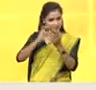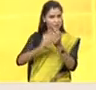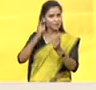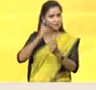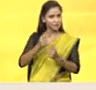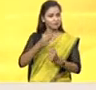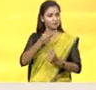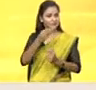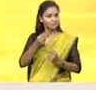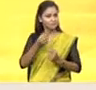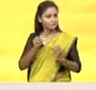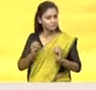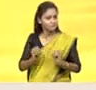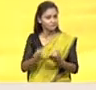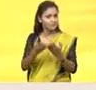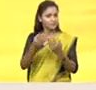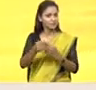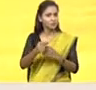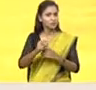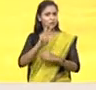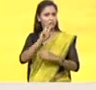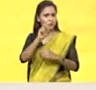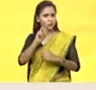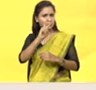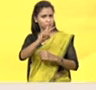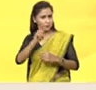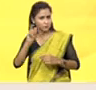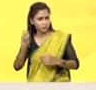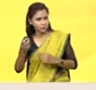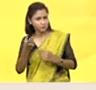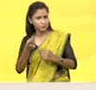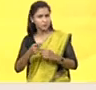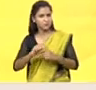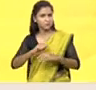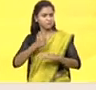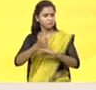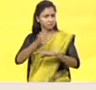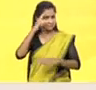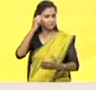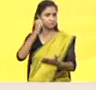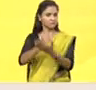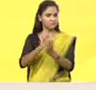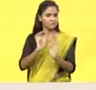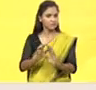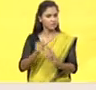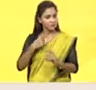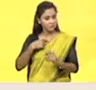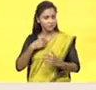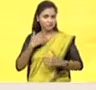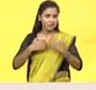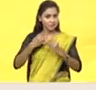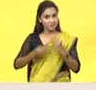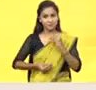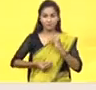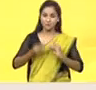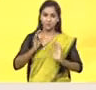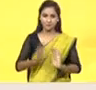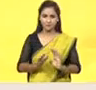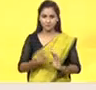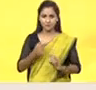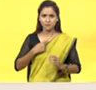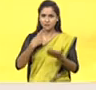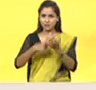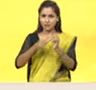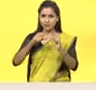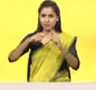किया एक प्राइवेटाइजेशन को, जो 2020 में एक लैंडमार्क डिसीजन भी आया, उसको लेकर हम लोग काफी एक्साइटेड थे। और मैं रक्षित